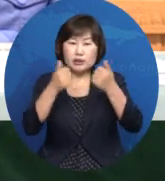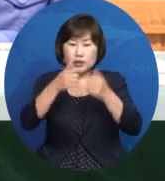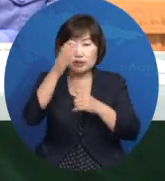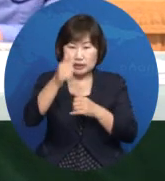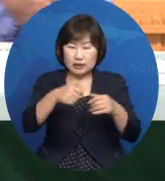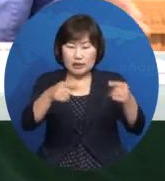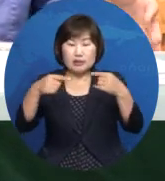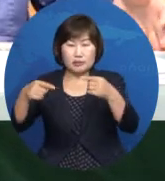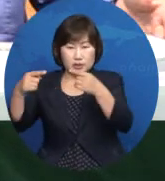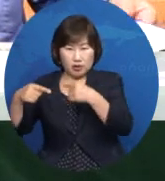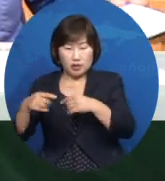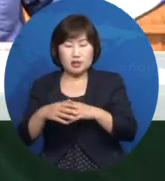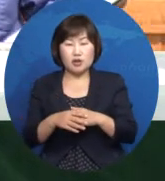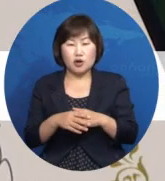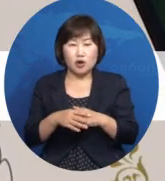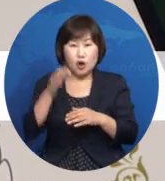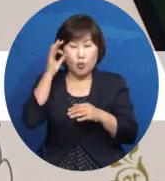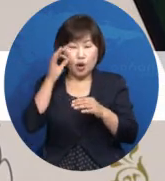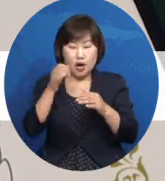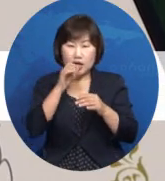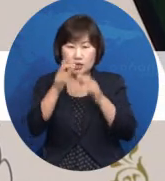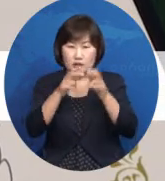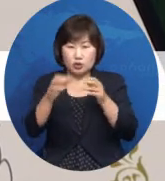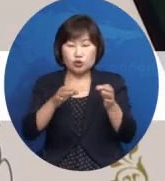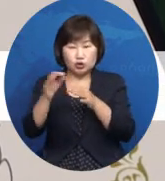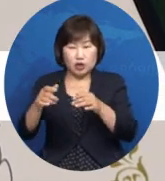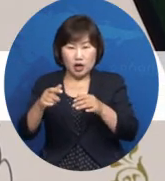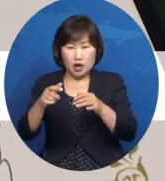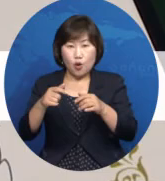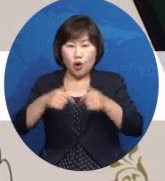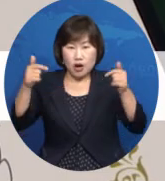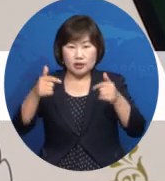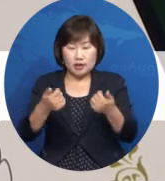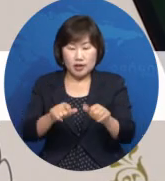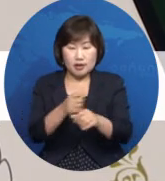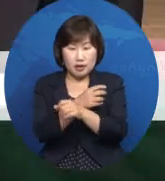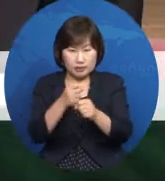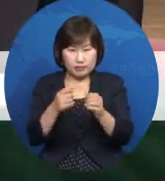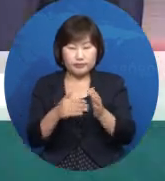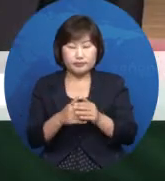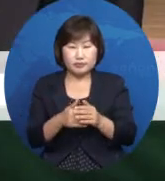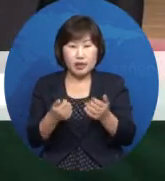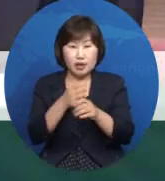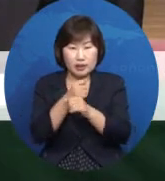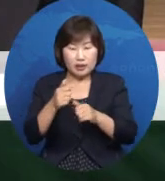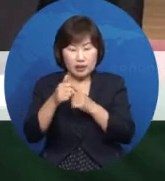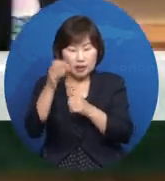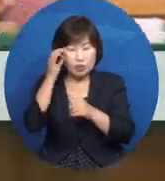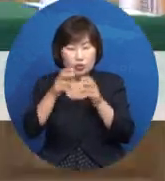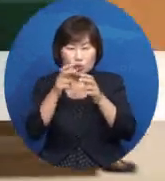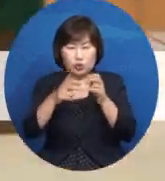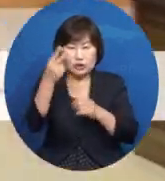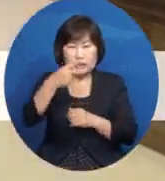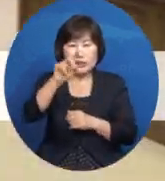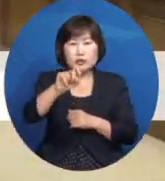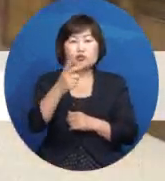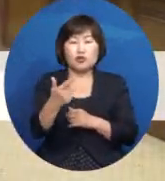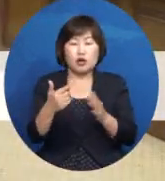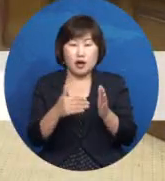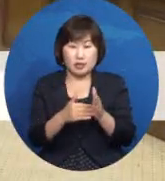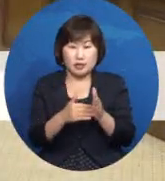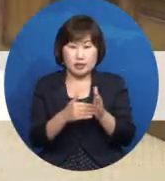의장 등이 참석한 가운데 포항제철소 투자 확대 양해각서를 체결했습니다. 협약에 따라 포스코는